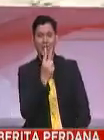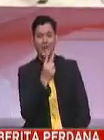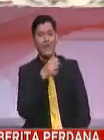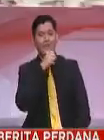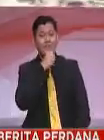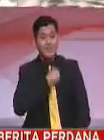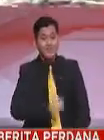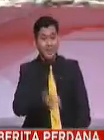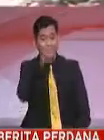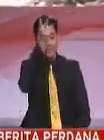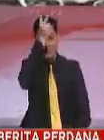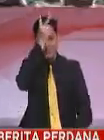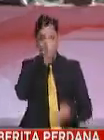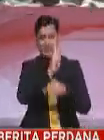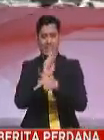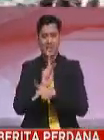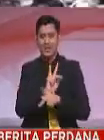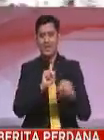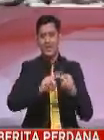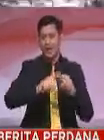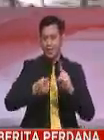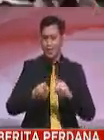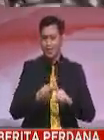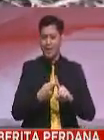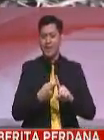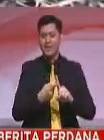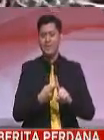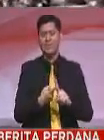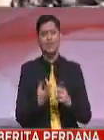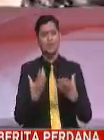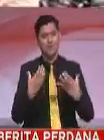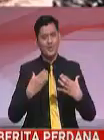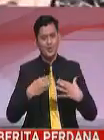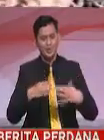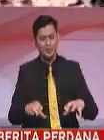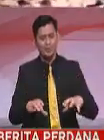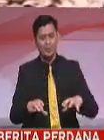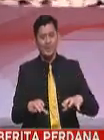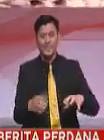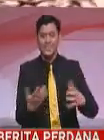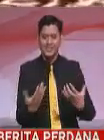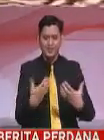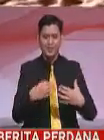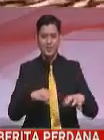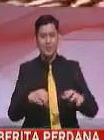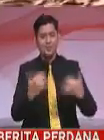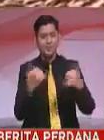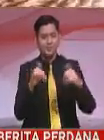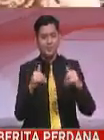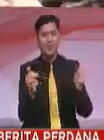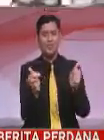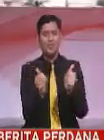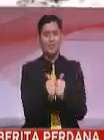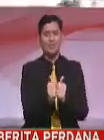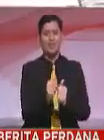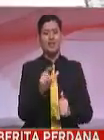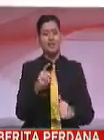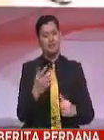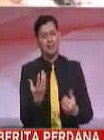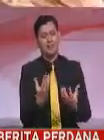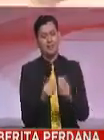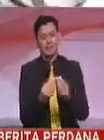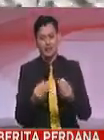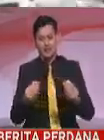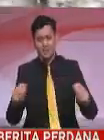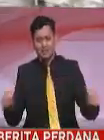kambing peliharaan rakannya seperti sengaja memerangkap diri dalam lumpur di kampung Sungai Kembung, Bangi, Selangor. Aksi kambing itu